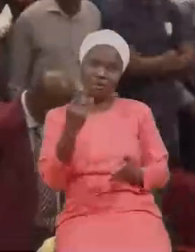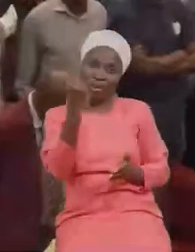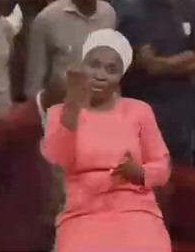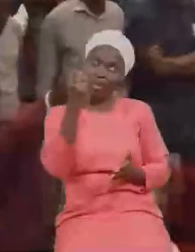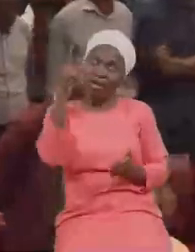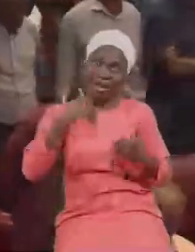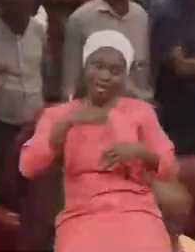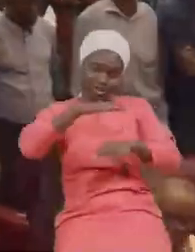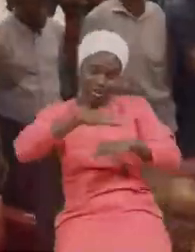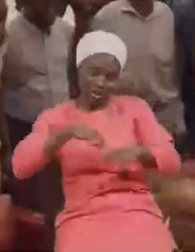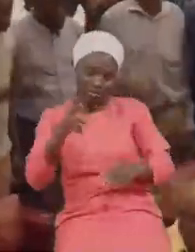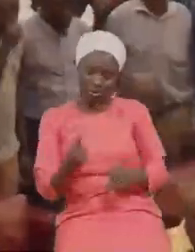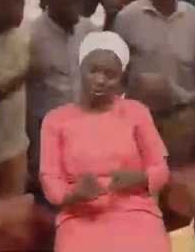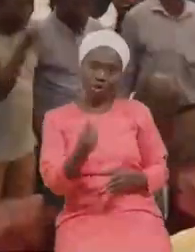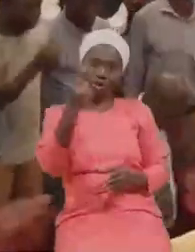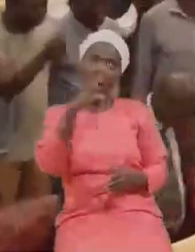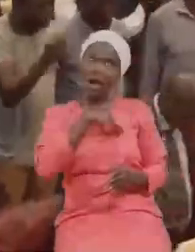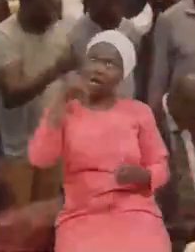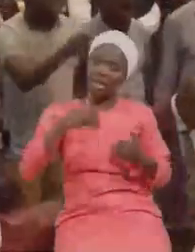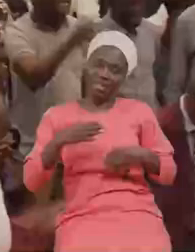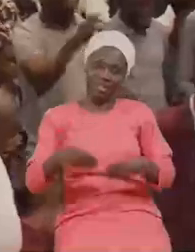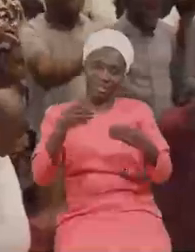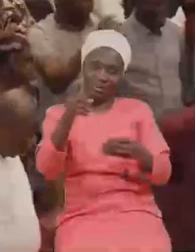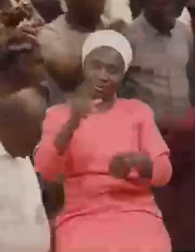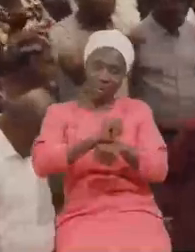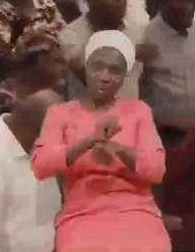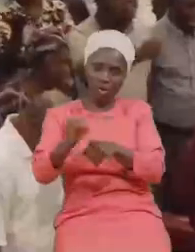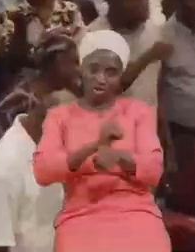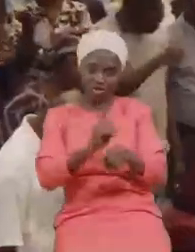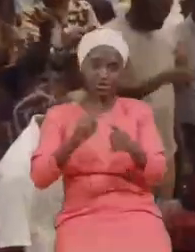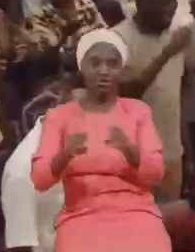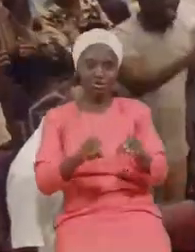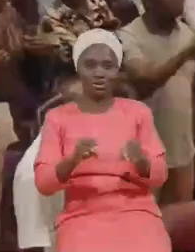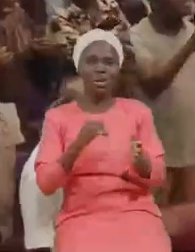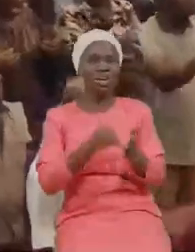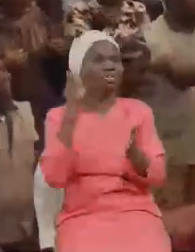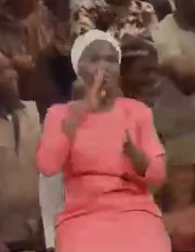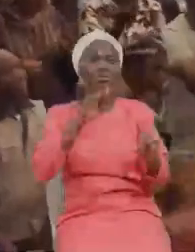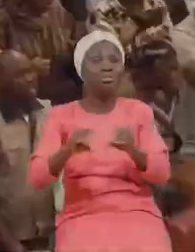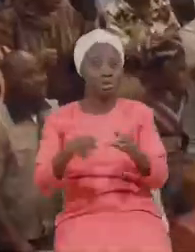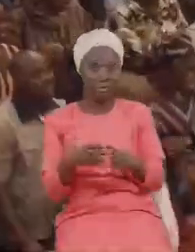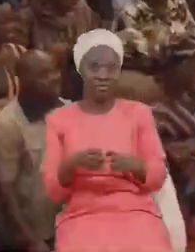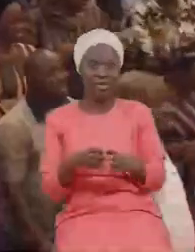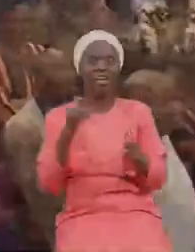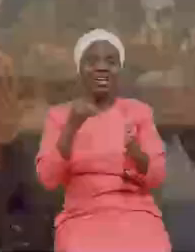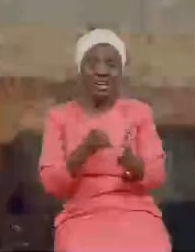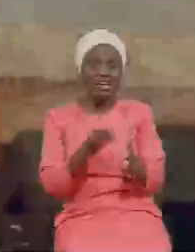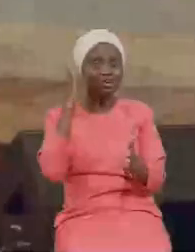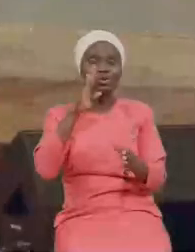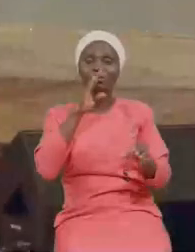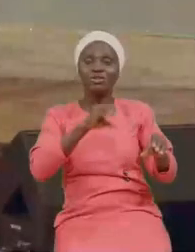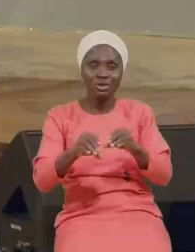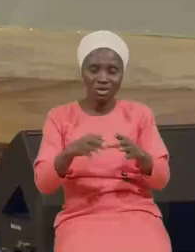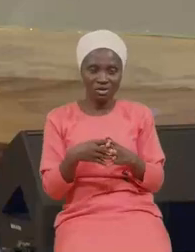il t'a donné le devoir il t'a donné une responsabilité ce sera fait ce sera fait